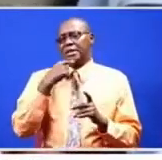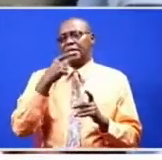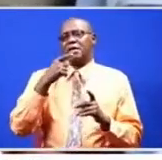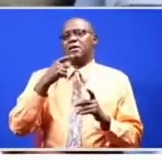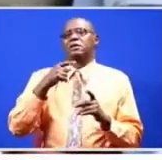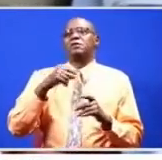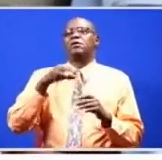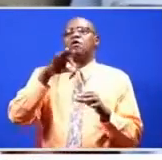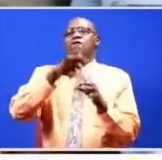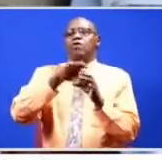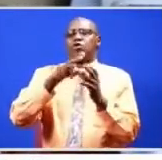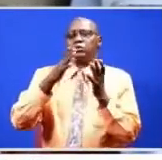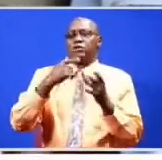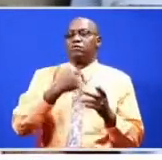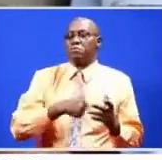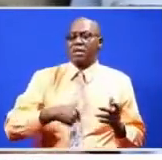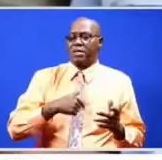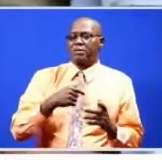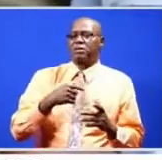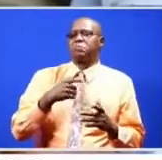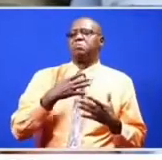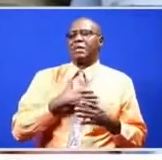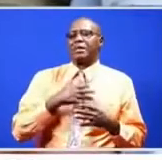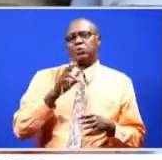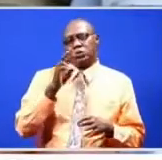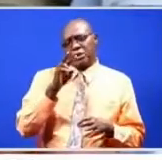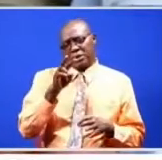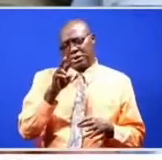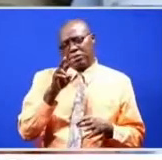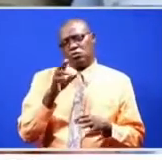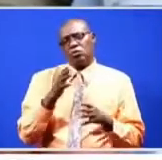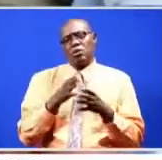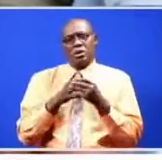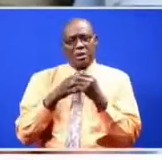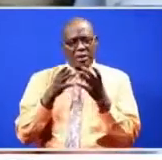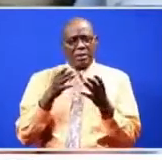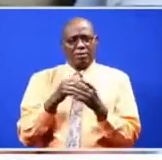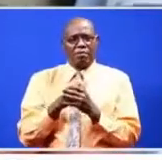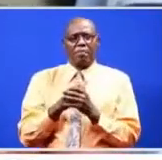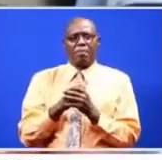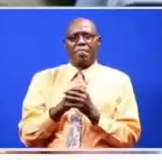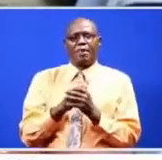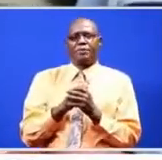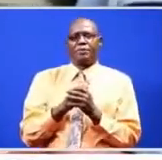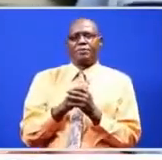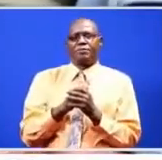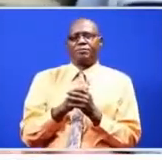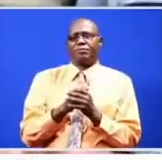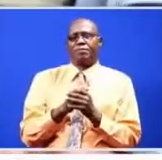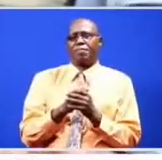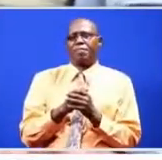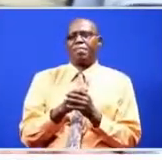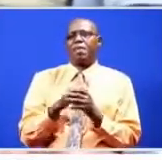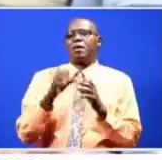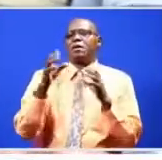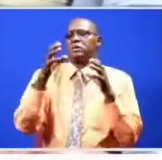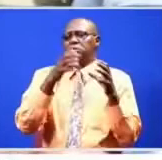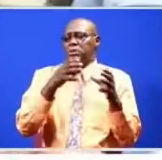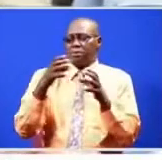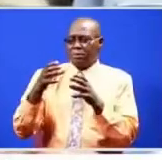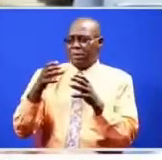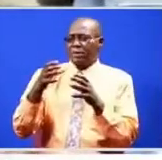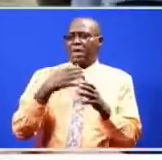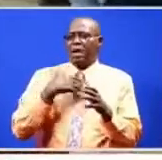Malindi, tafadhalini tuangalie kiongozi, kwa sababu jambo ambalo linafanyika sasa ni kwamba vyama vyetu vya